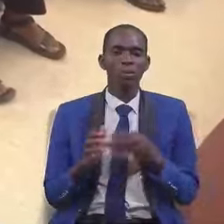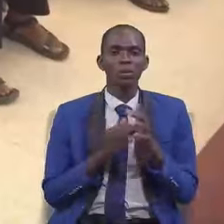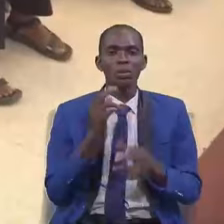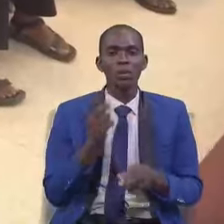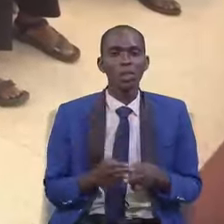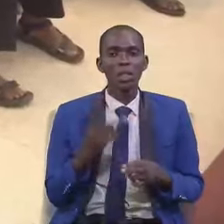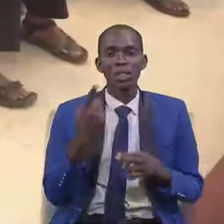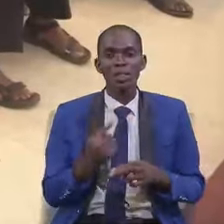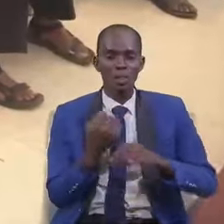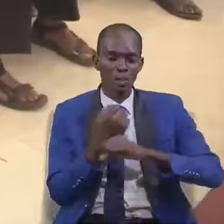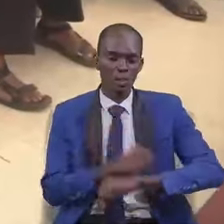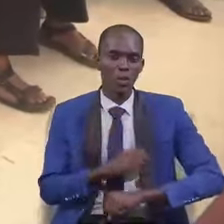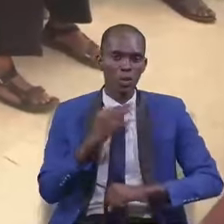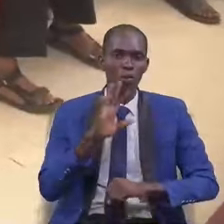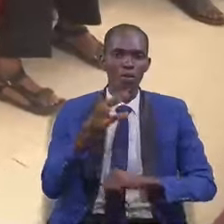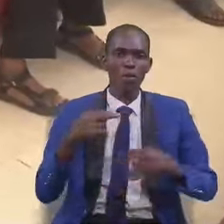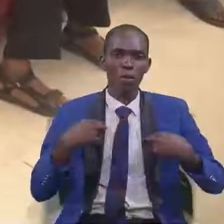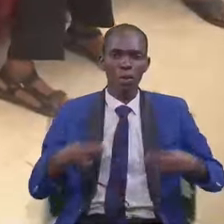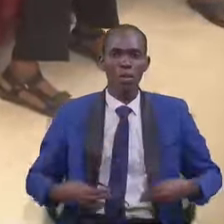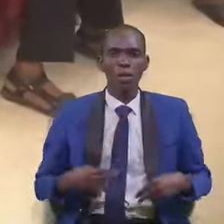votre guérison et votre santé.